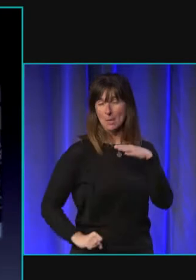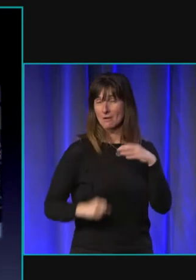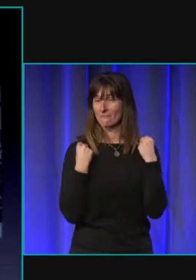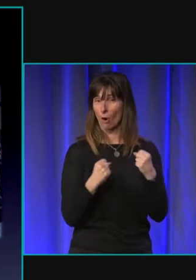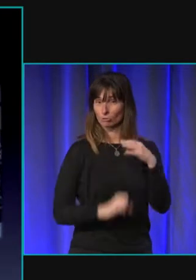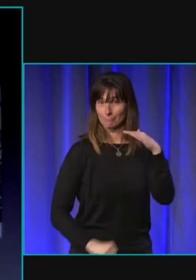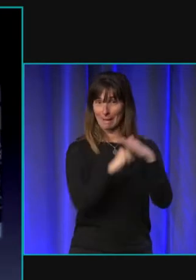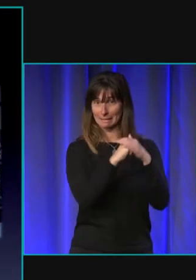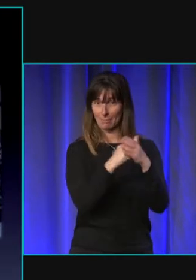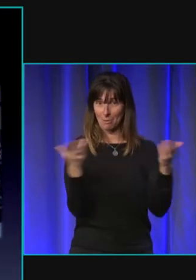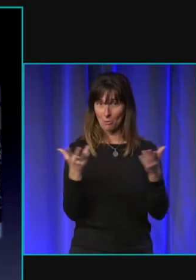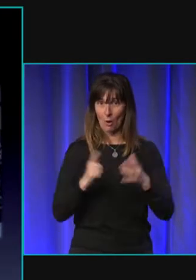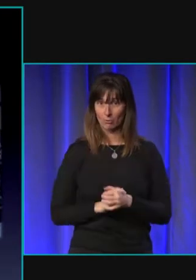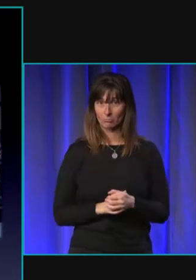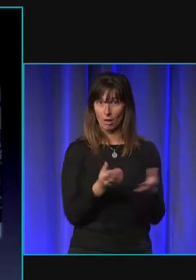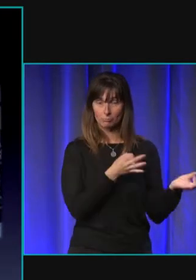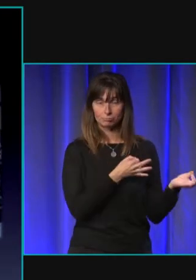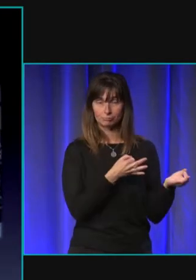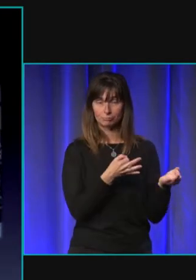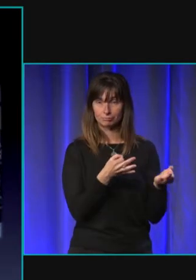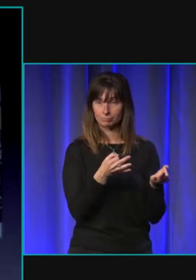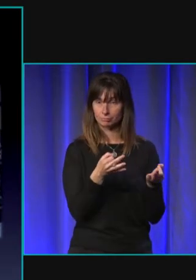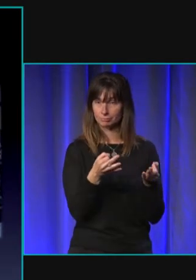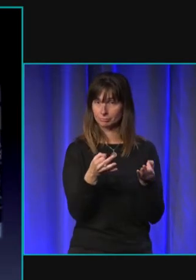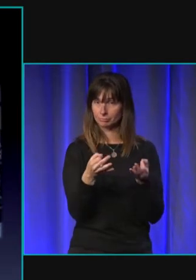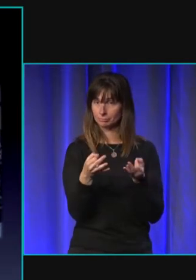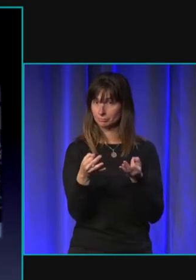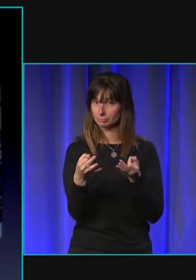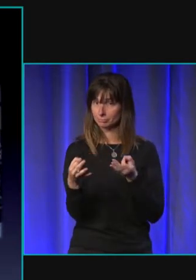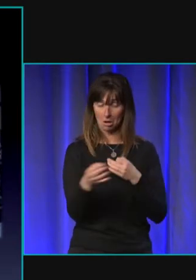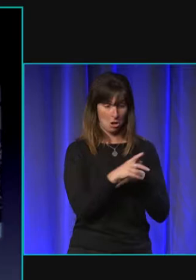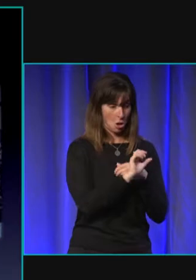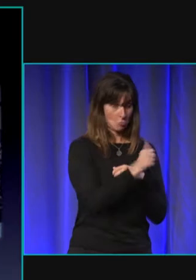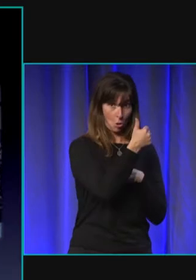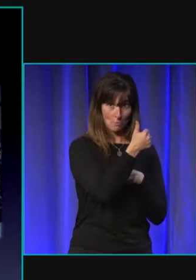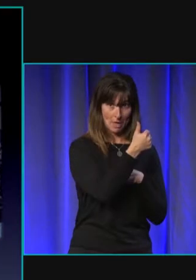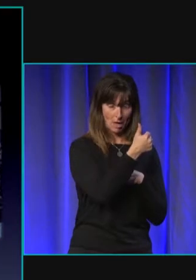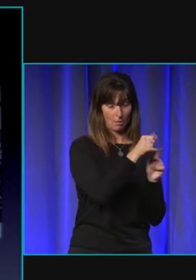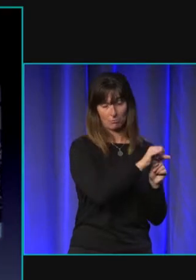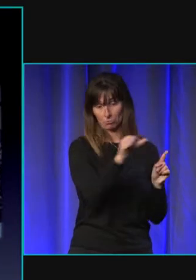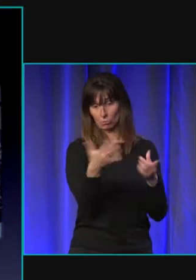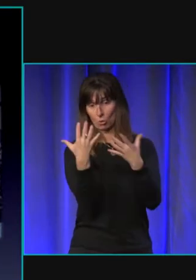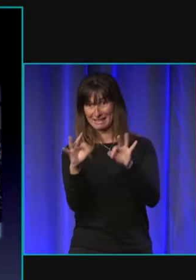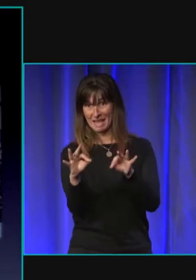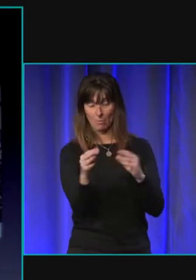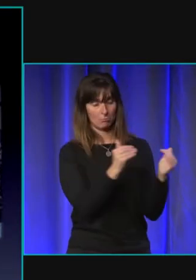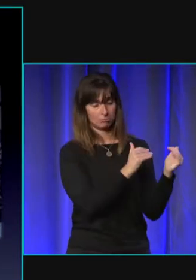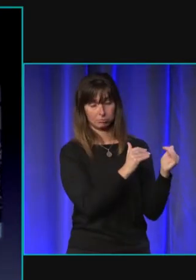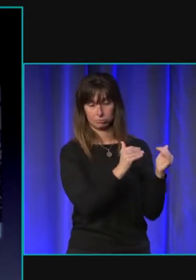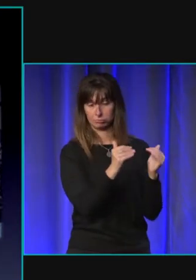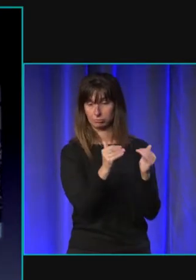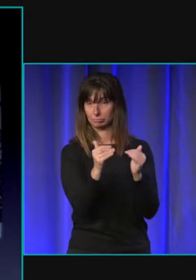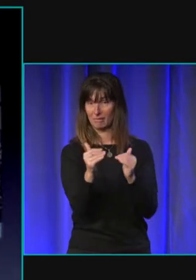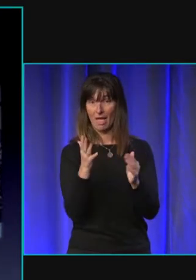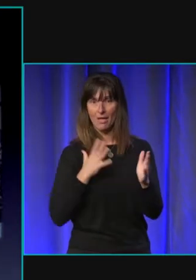voilà, qui ne change pas, qui se maintient, vous voyez, du premier au dixième sprint. Donc il n'y a aucune fatigue chez